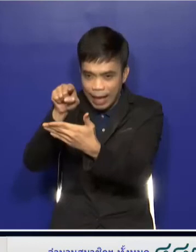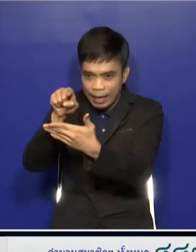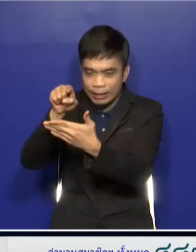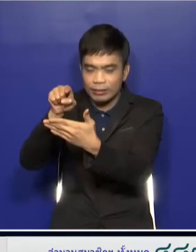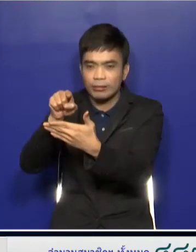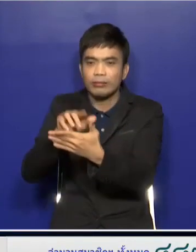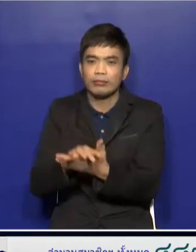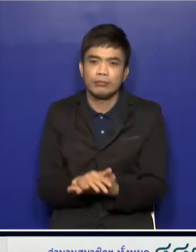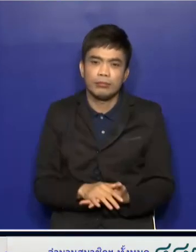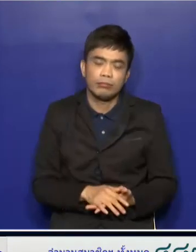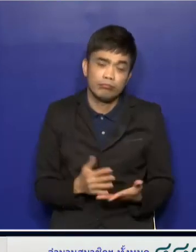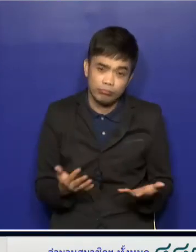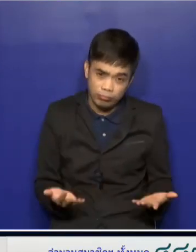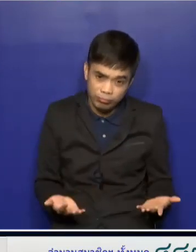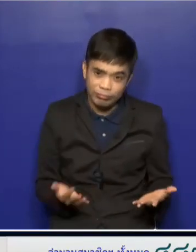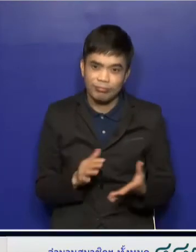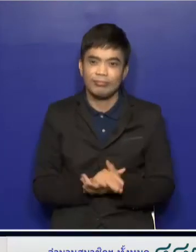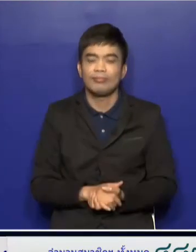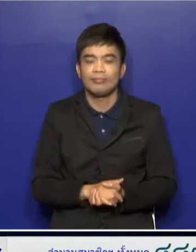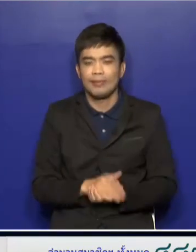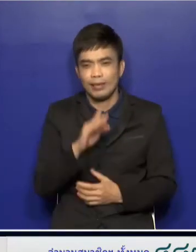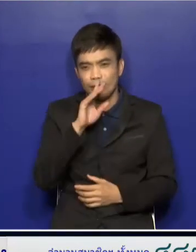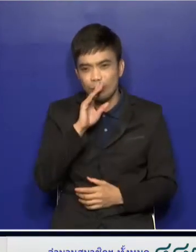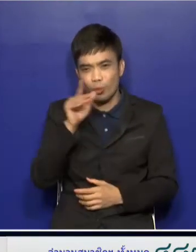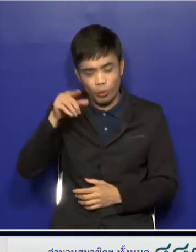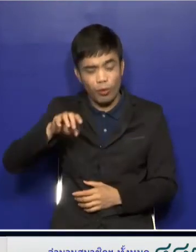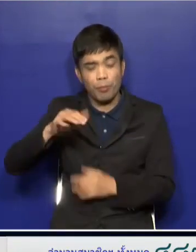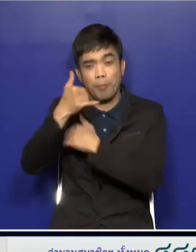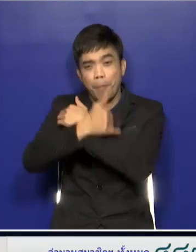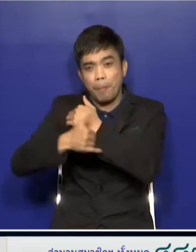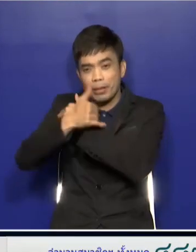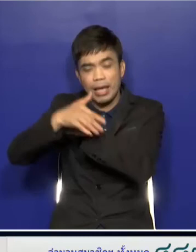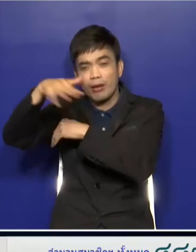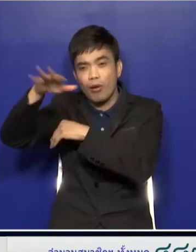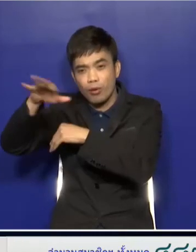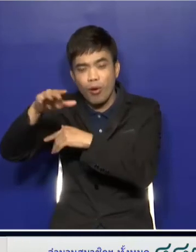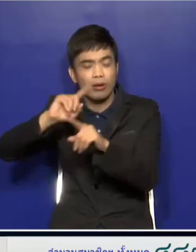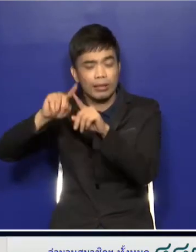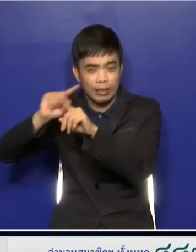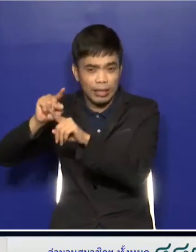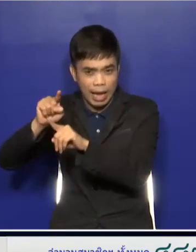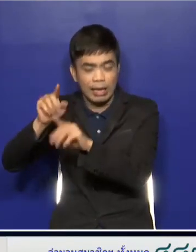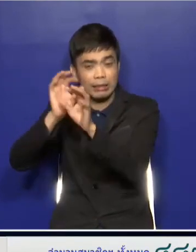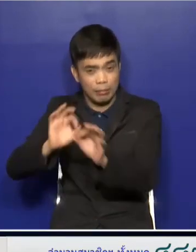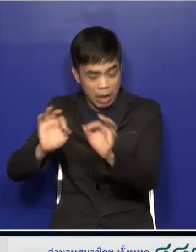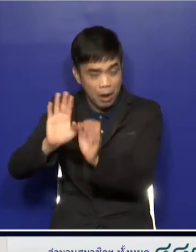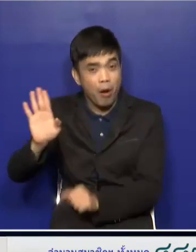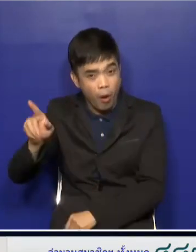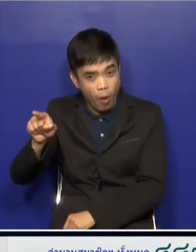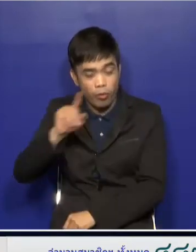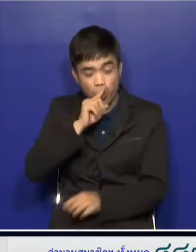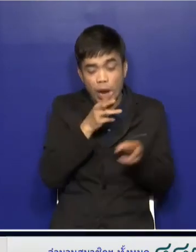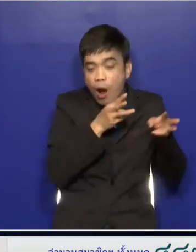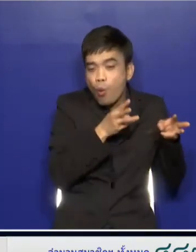างเดียวก็คือเรารอต่างชาติหรือทุนใหญ่เนี่ยเข้ามาผูกขาดตลาดอื่นๆที่ยังไม่มีคนเข้ามาเล่นนะครับและถ้าเรายังใช้ mindset เ